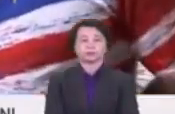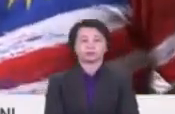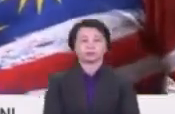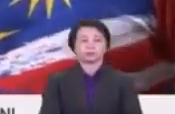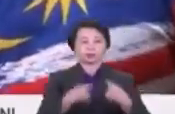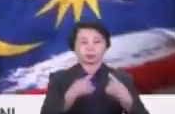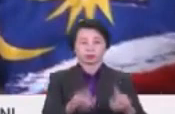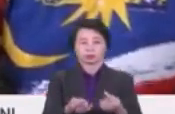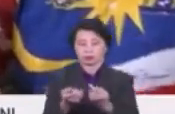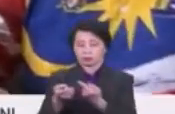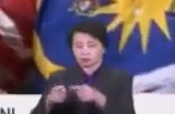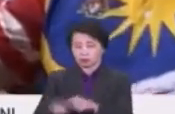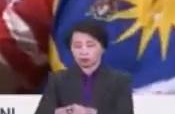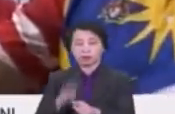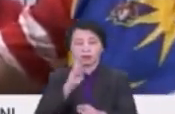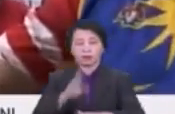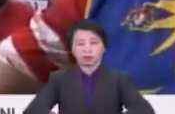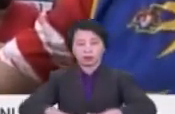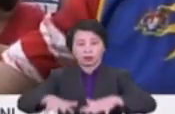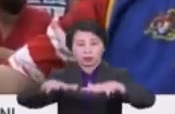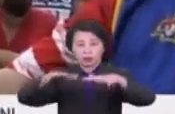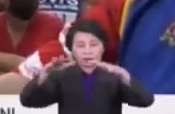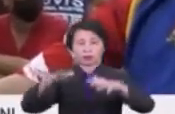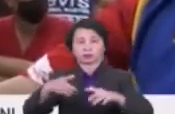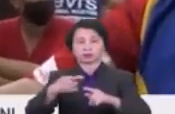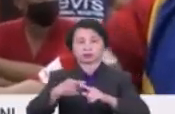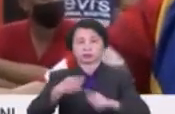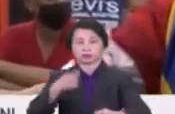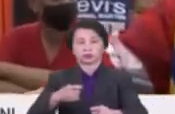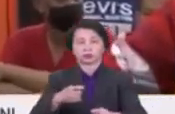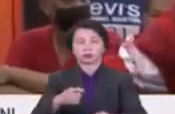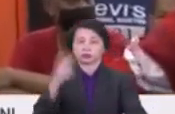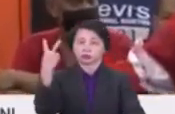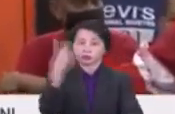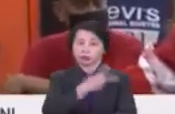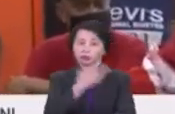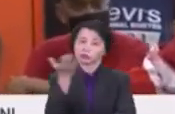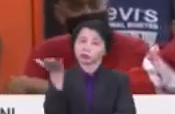Sejak berlaku banjir daripada pagi kemarin,